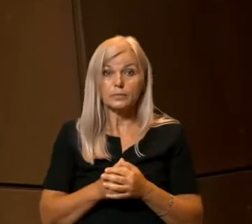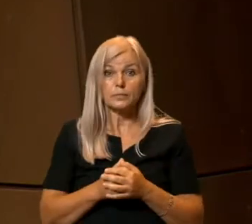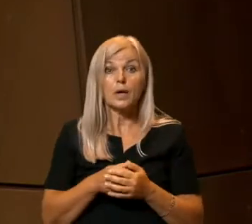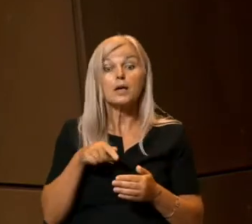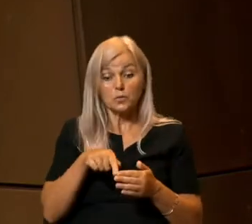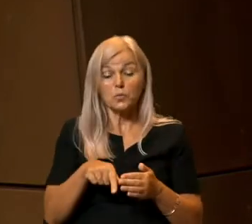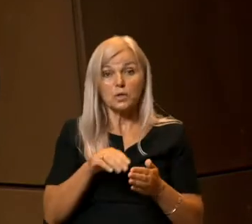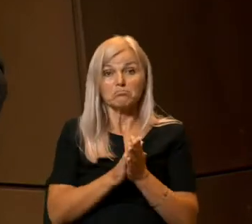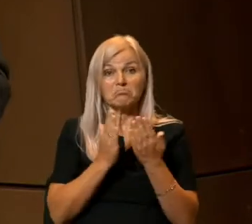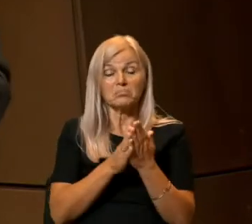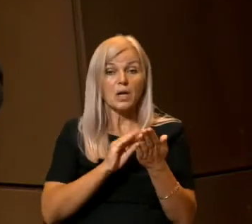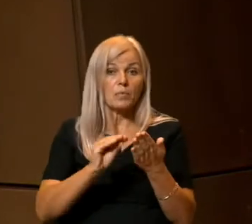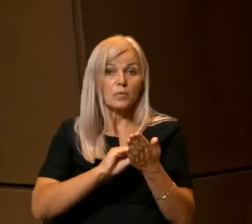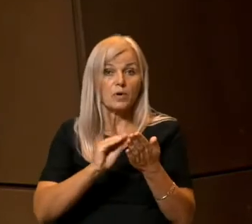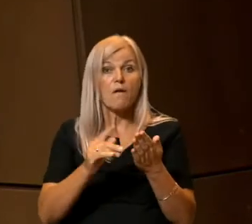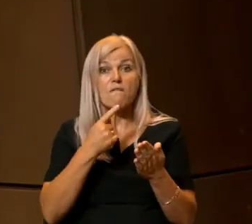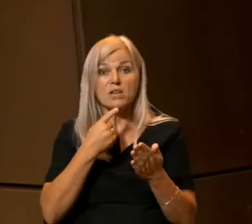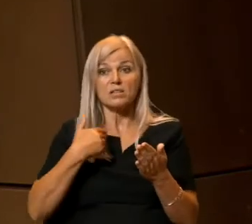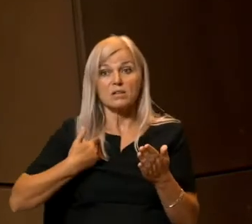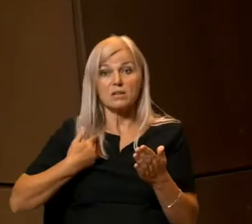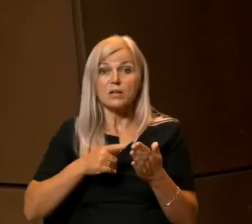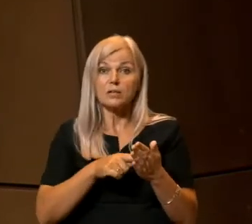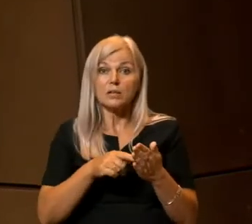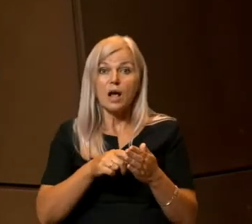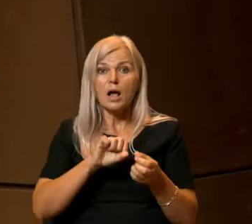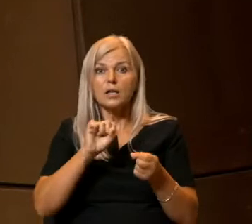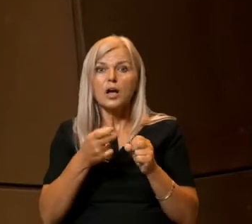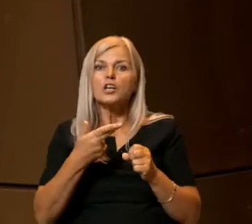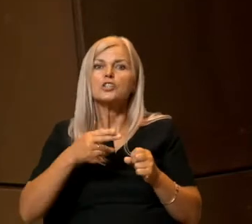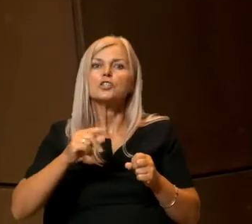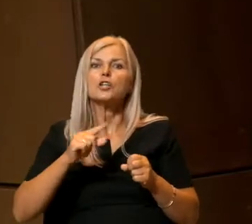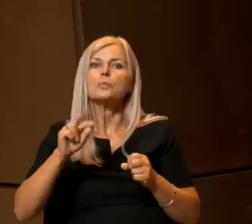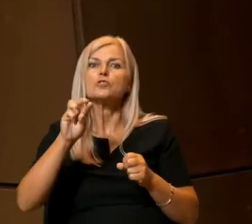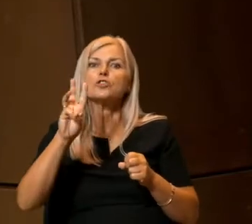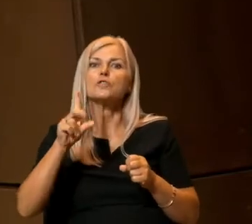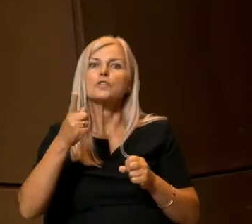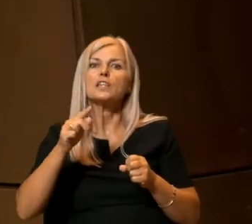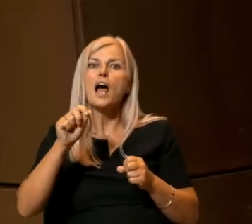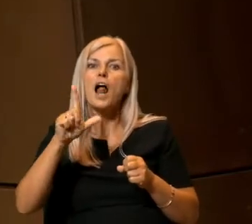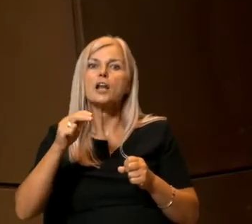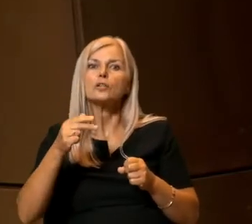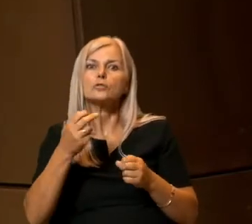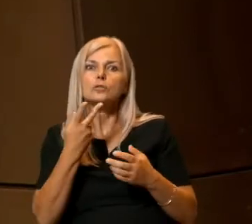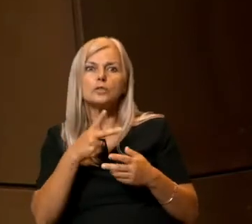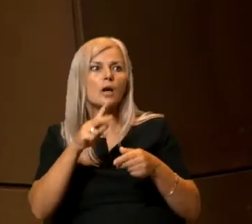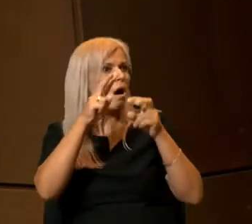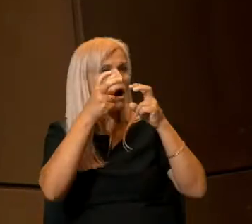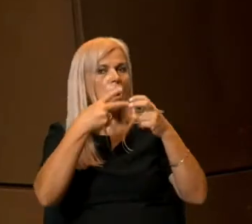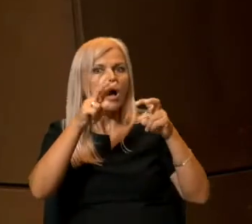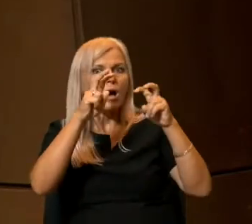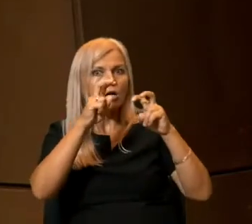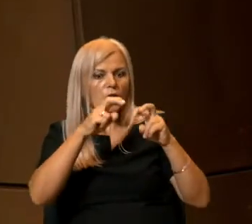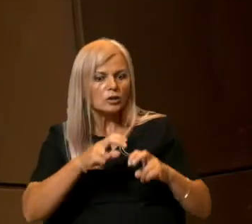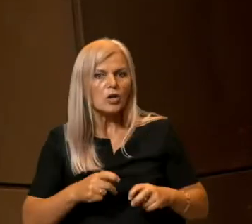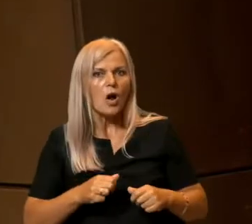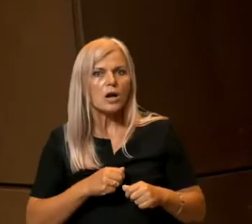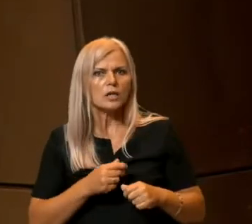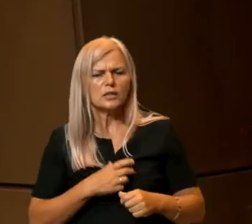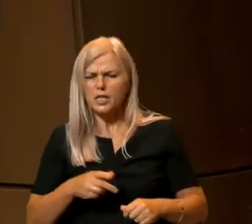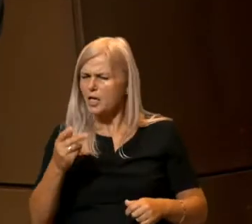książkę, po angielsku jest to nieprzewidywalność lub też niekontrolowalność. Nie możemy